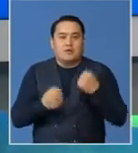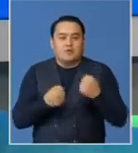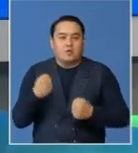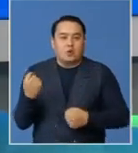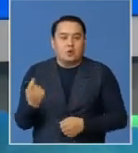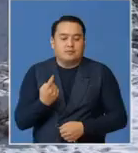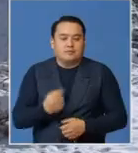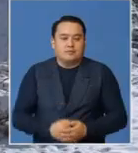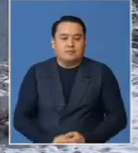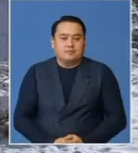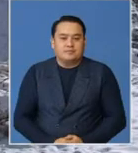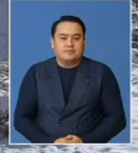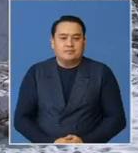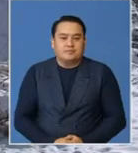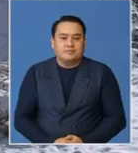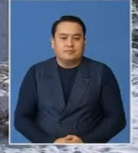автомойки.